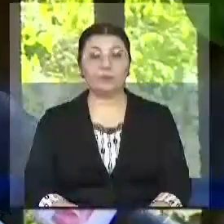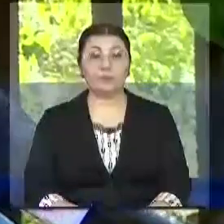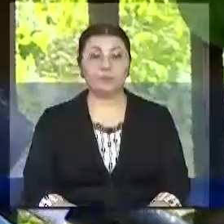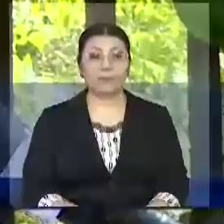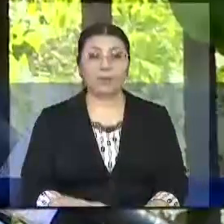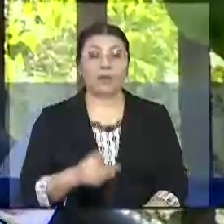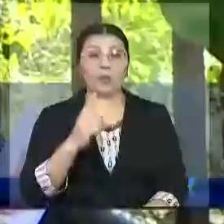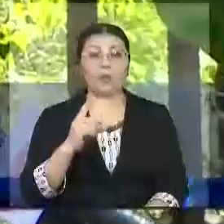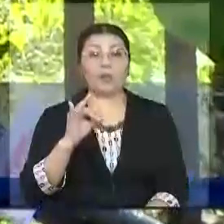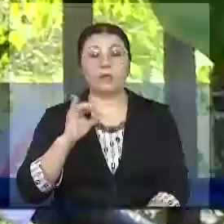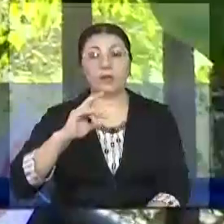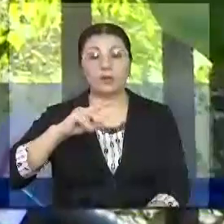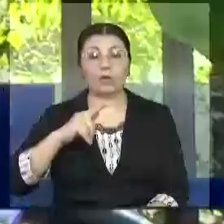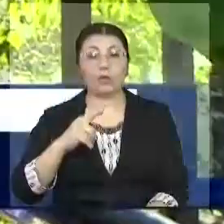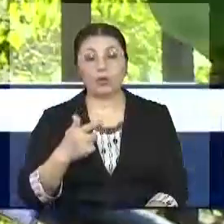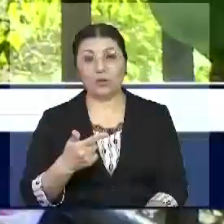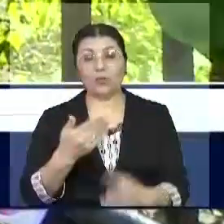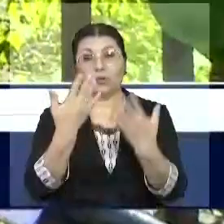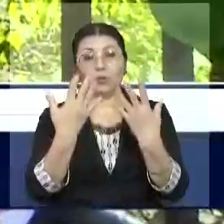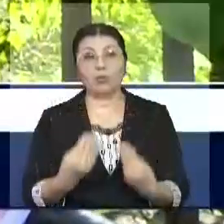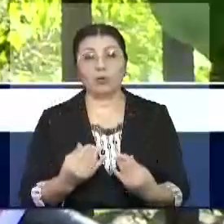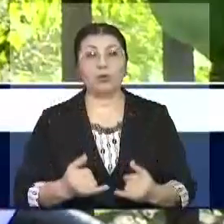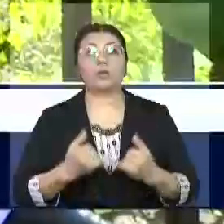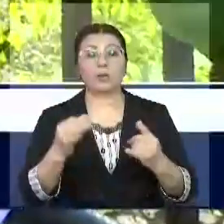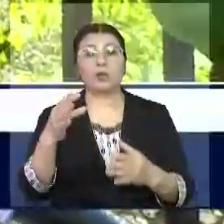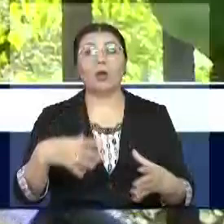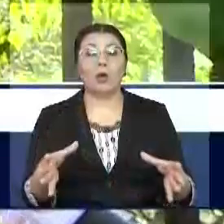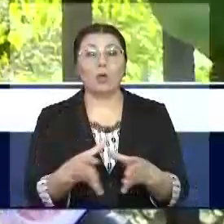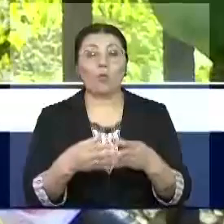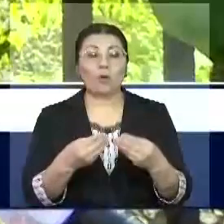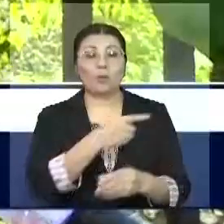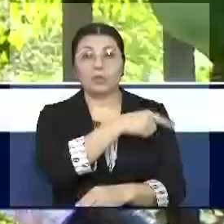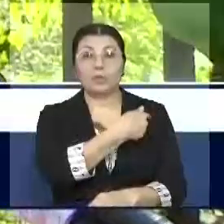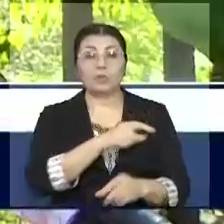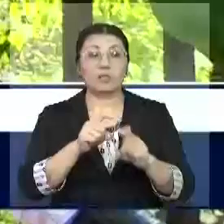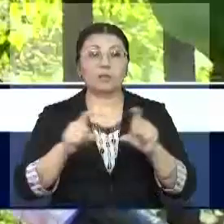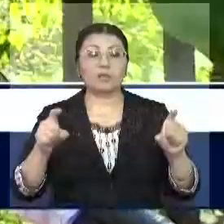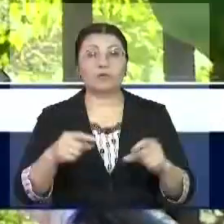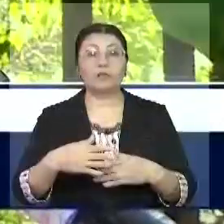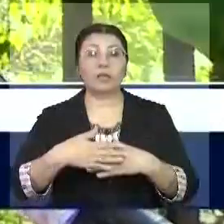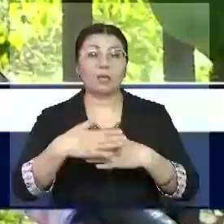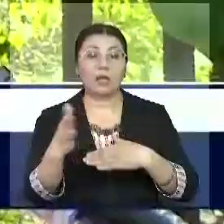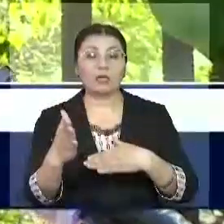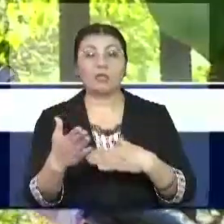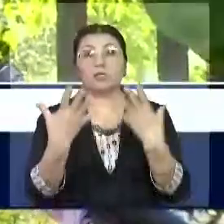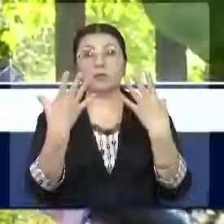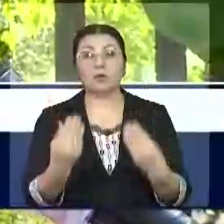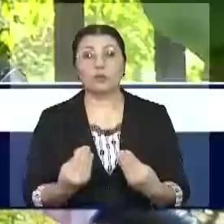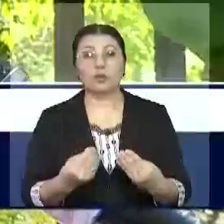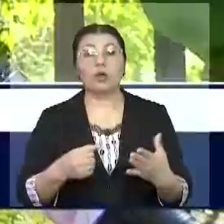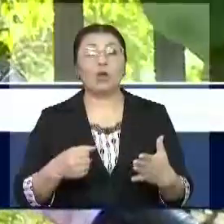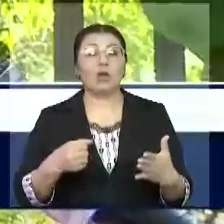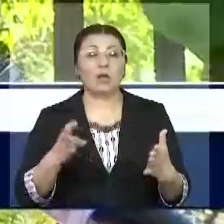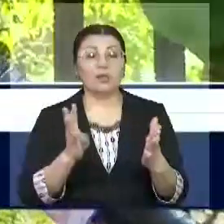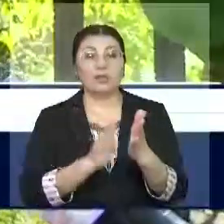1 маусым күніне орай отбасылық медицина клиникасында ашық есік күні болып есептеледі. 9-дан 12-ге дейін әр